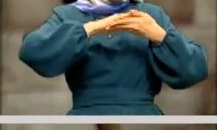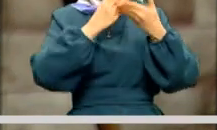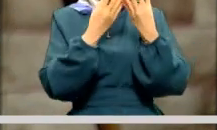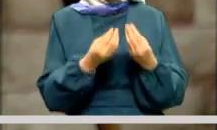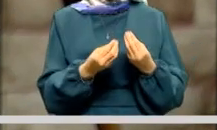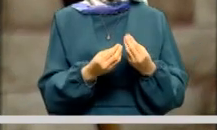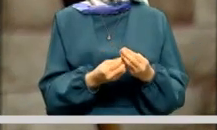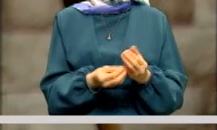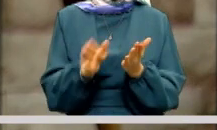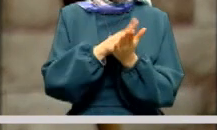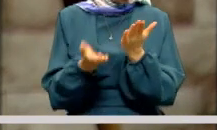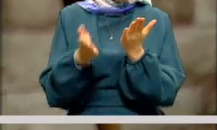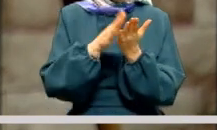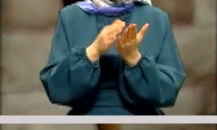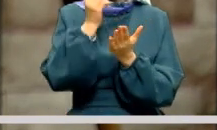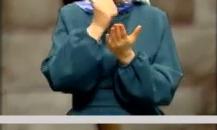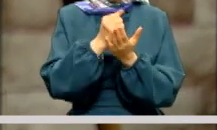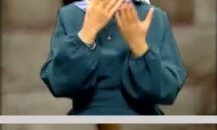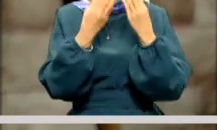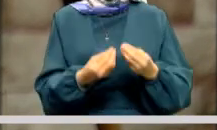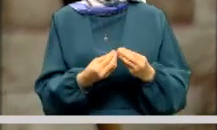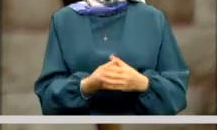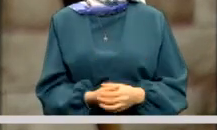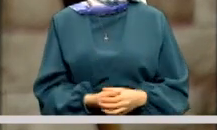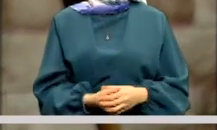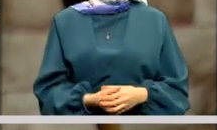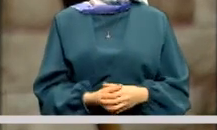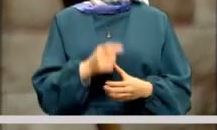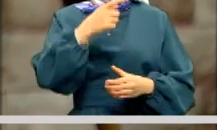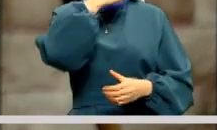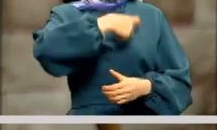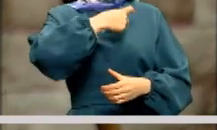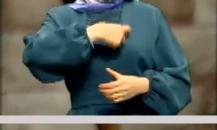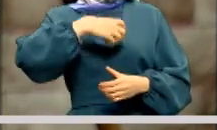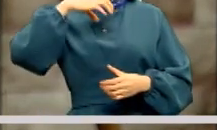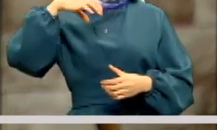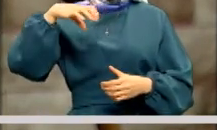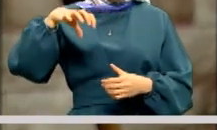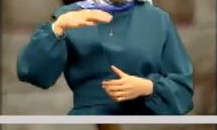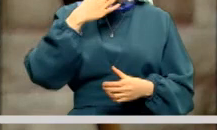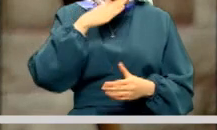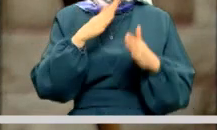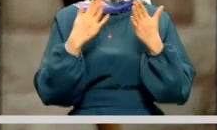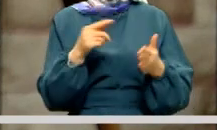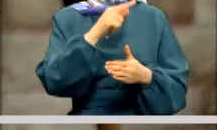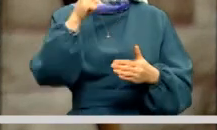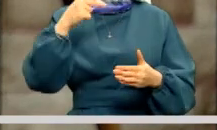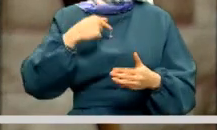Ya da dergi vesaire aboneliklerin olduğu bir özel bölümleri belki yoktu fakat bizim